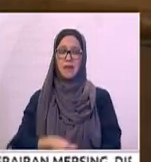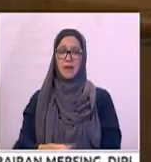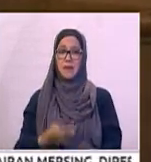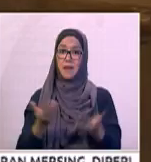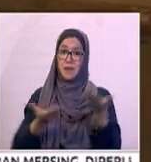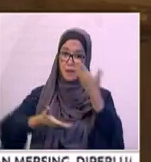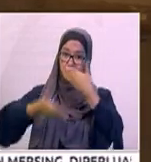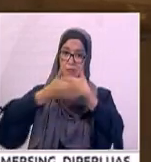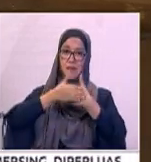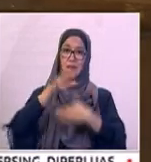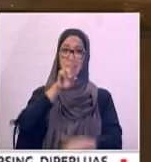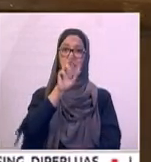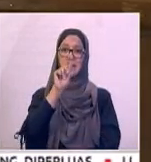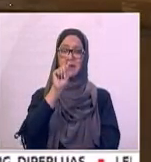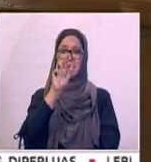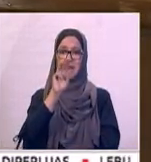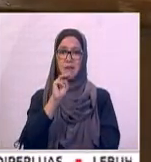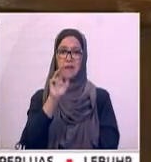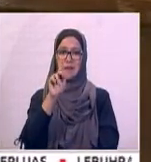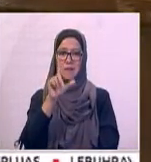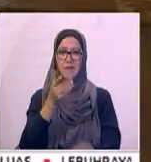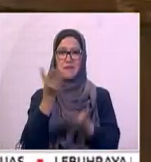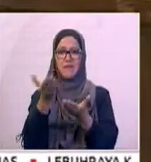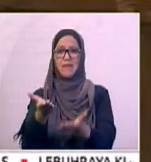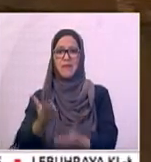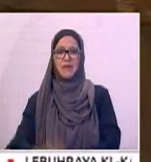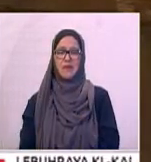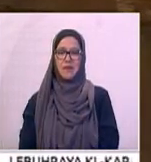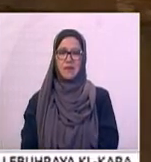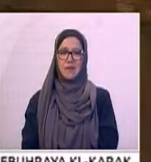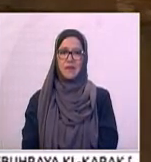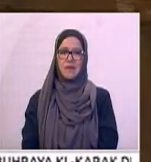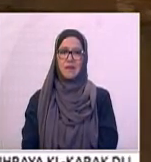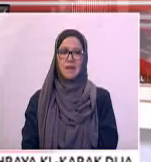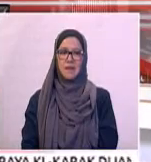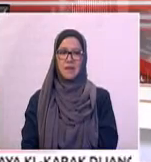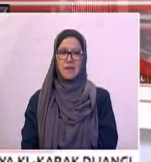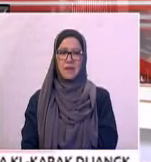Andy Reza Rohadian dan Atikah Nahim di studio. Silakan.